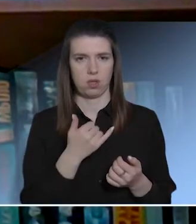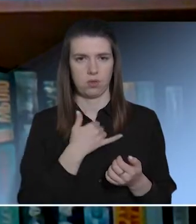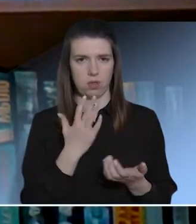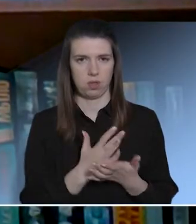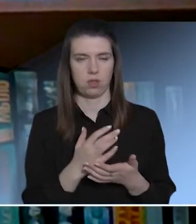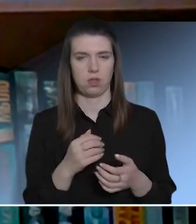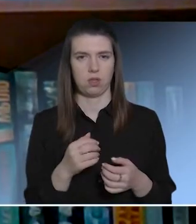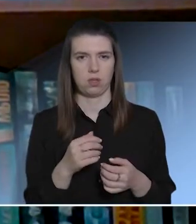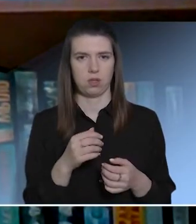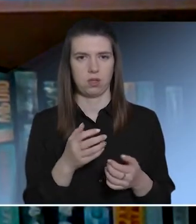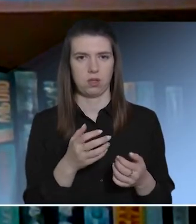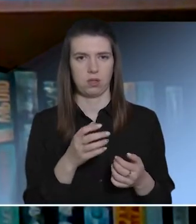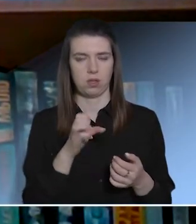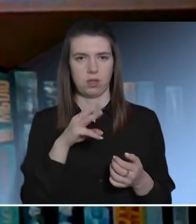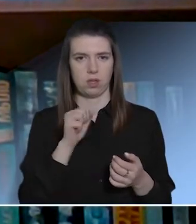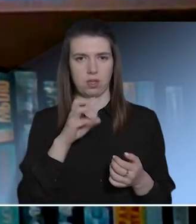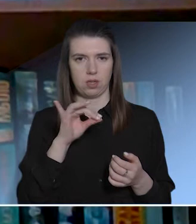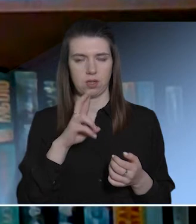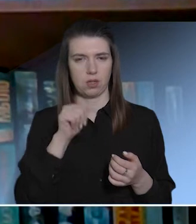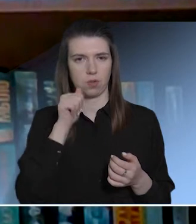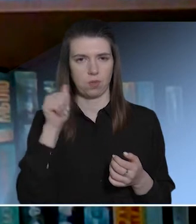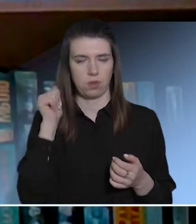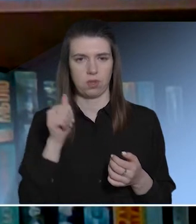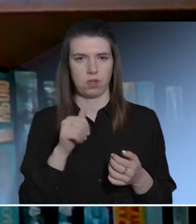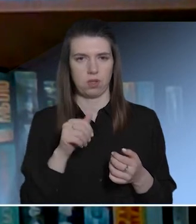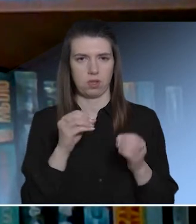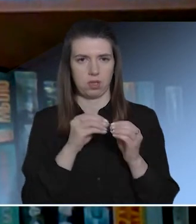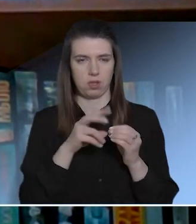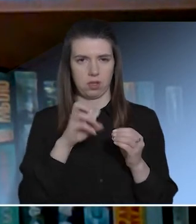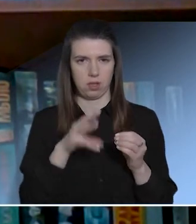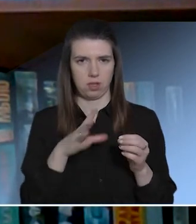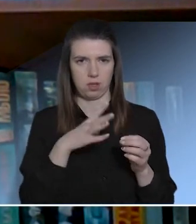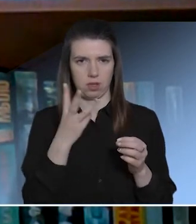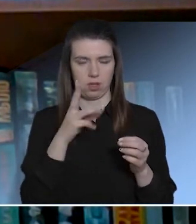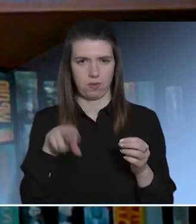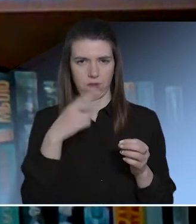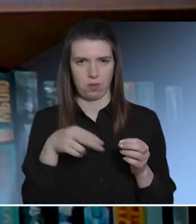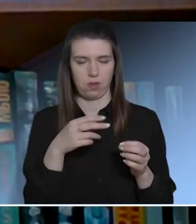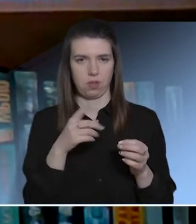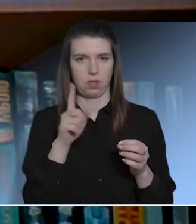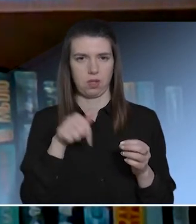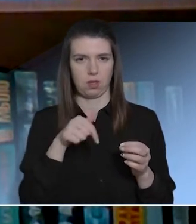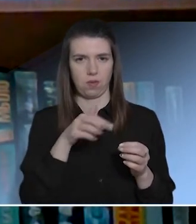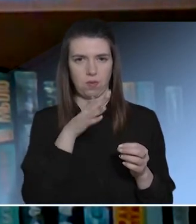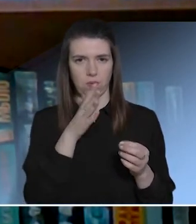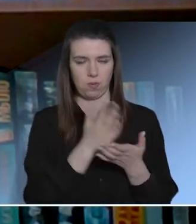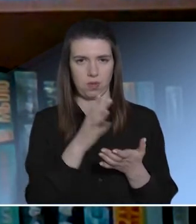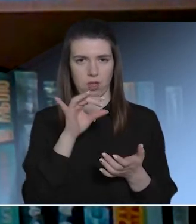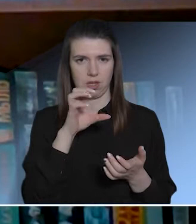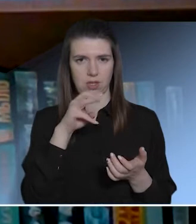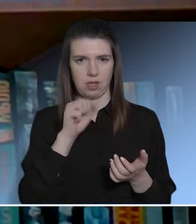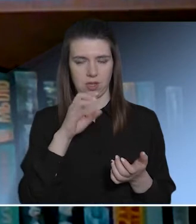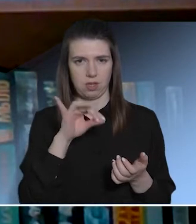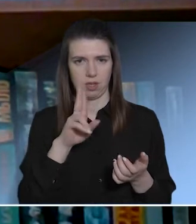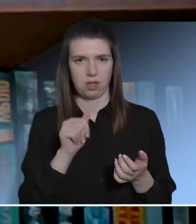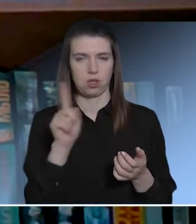Да, у нас есть. Мы подводили такую статистику. В прошлом году клубу исполнилось 10 лет, 3 декабря, поэтому за это время решили подвести какую-то